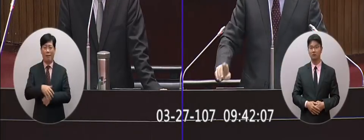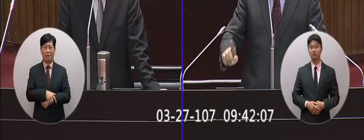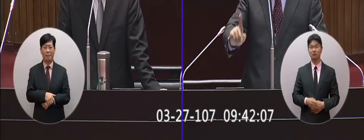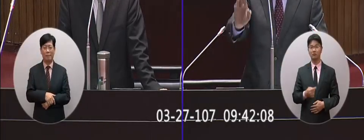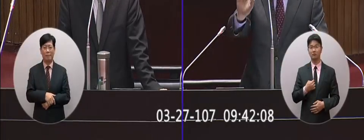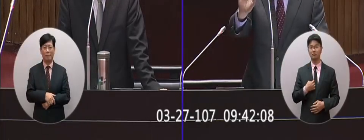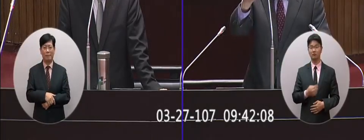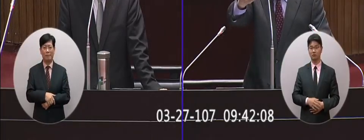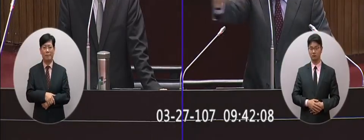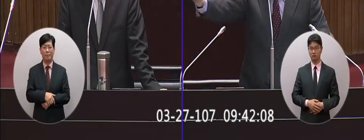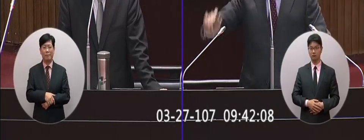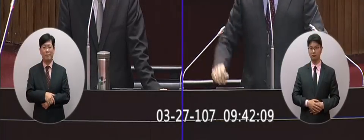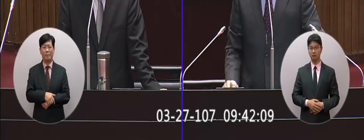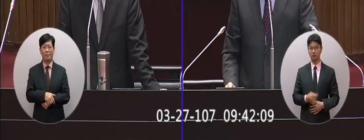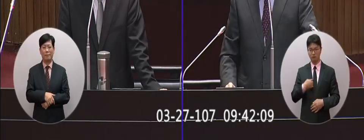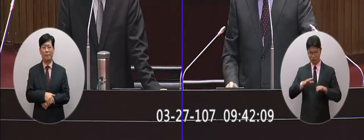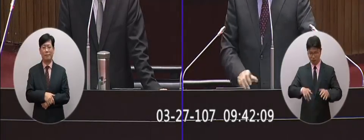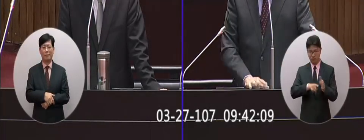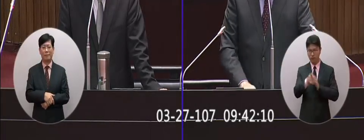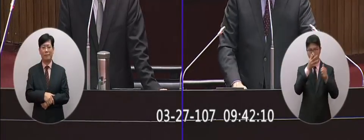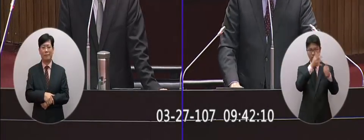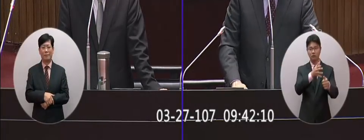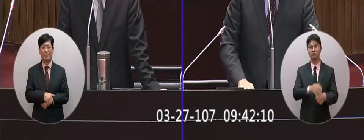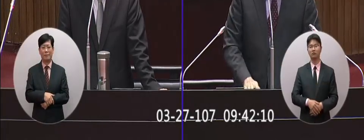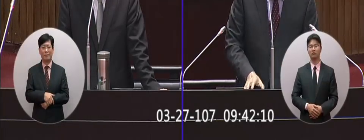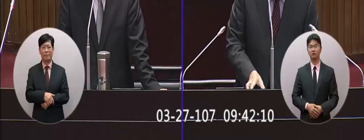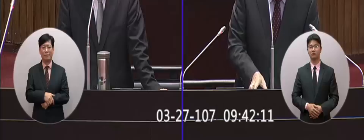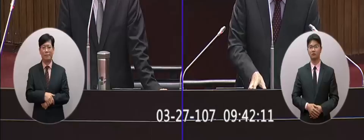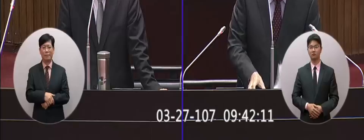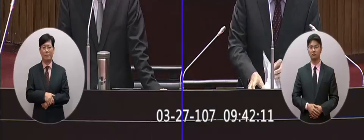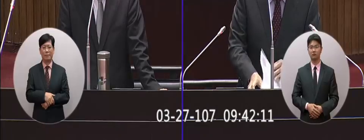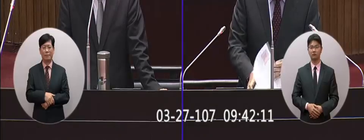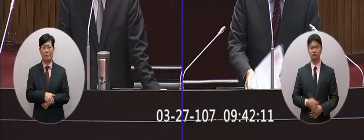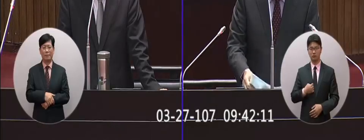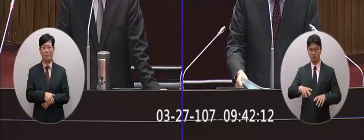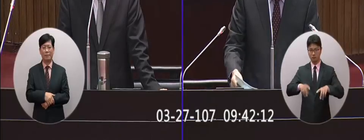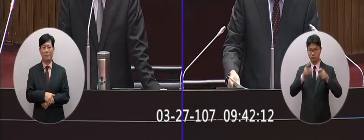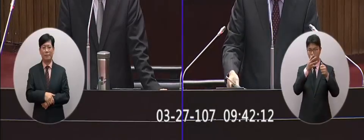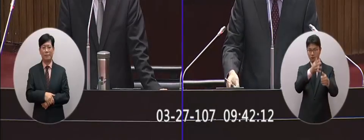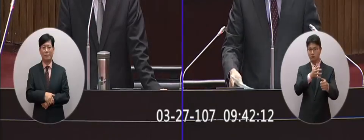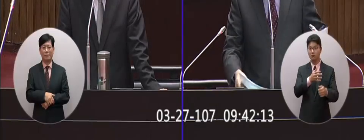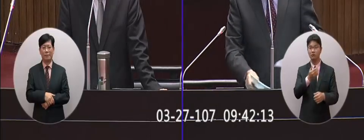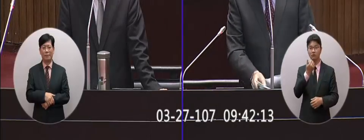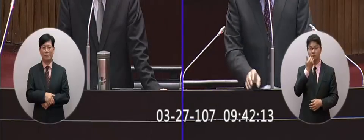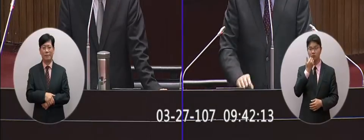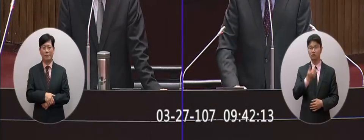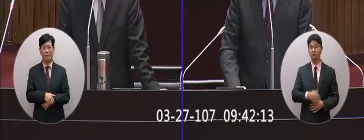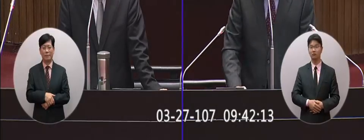没有共识。 我想要问啊，我想问咱的院长